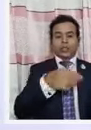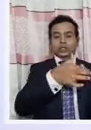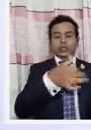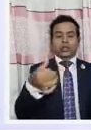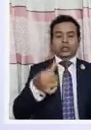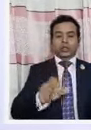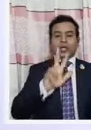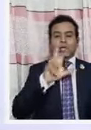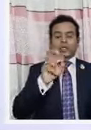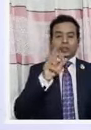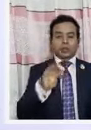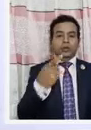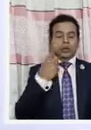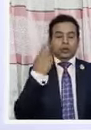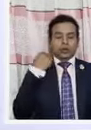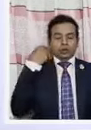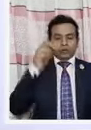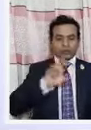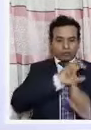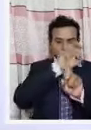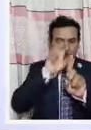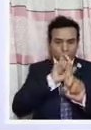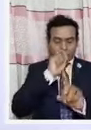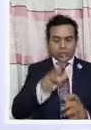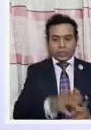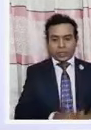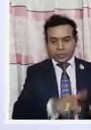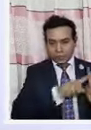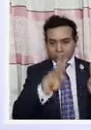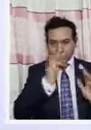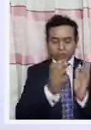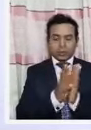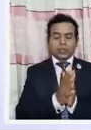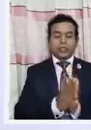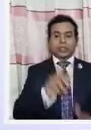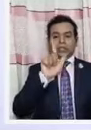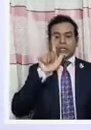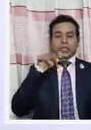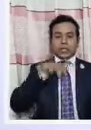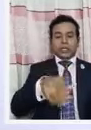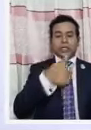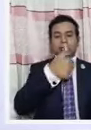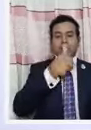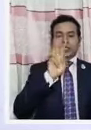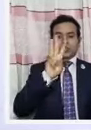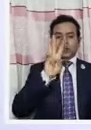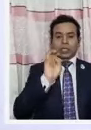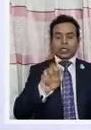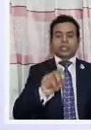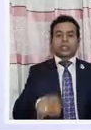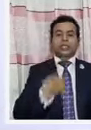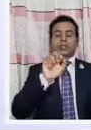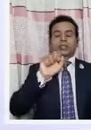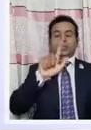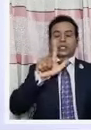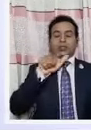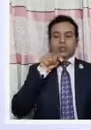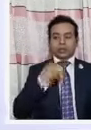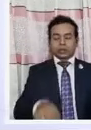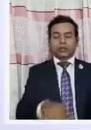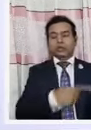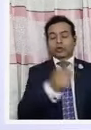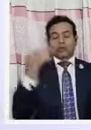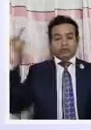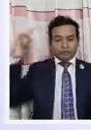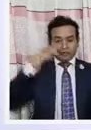সমুদ্র বন্দরে 190 জন। মোট 2,680 জন গত 24 ঘন্টায় স্ক্রিনিং হয়েছেন এবং এ পর্যন্ত স্ক্রিনিং